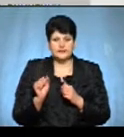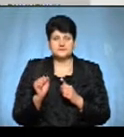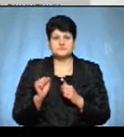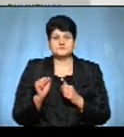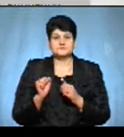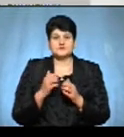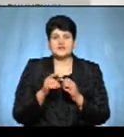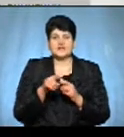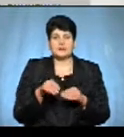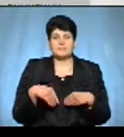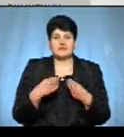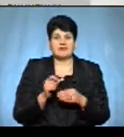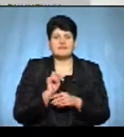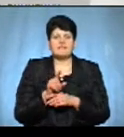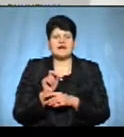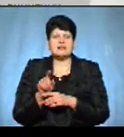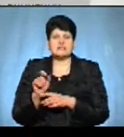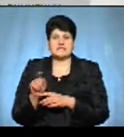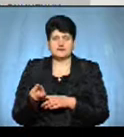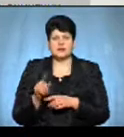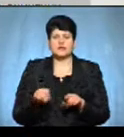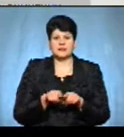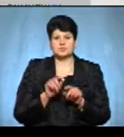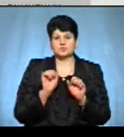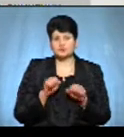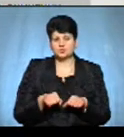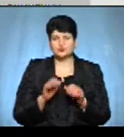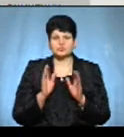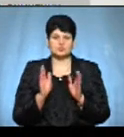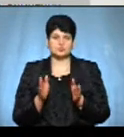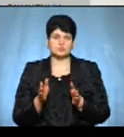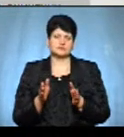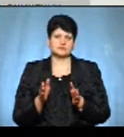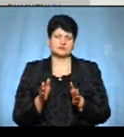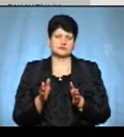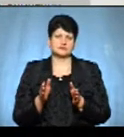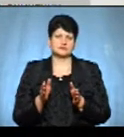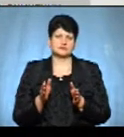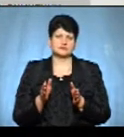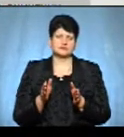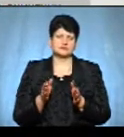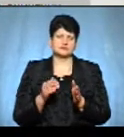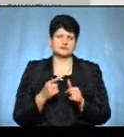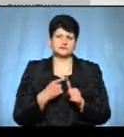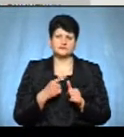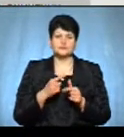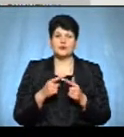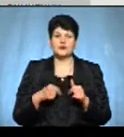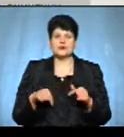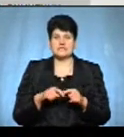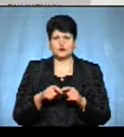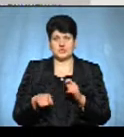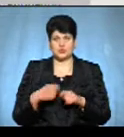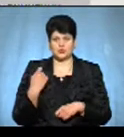яких передавалися вказівки, які також можуть і підпадати під кваліфікацію